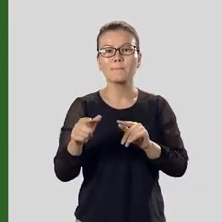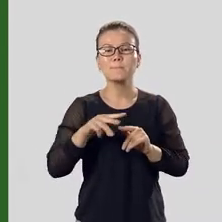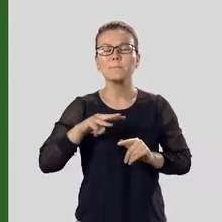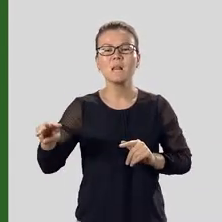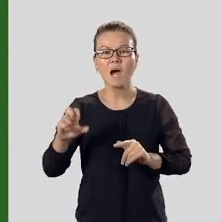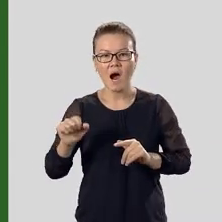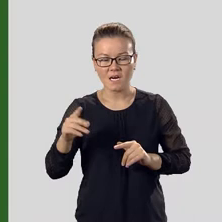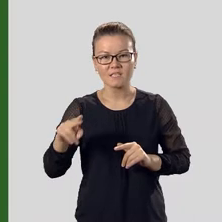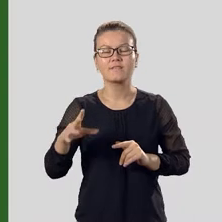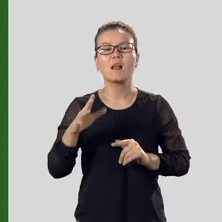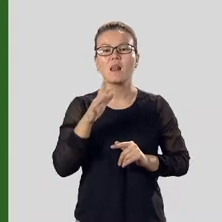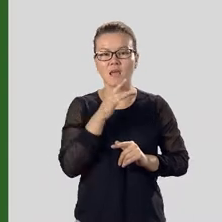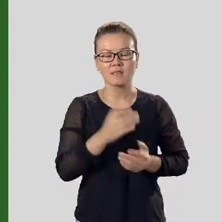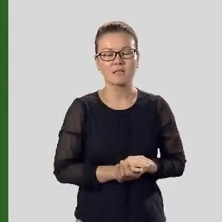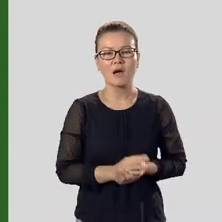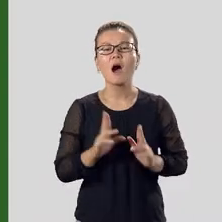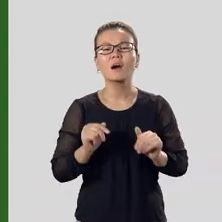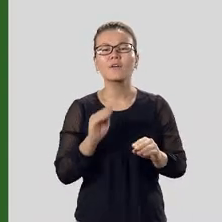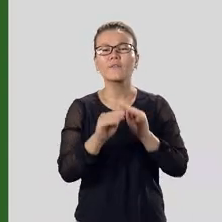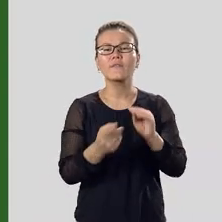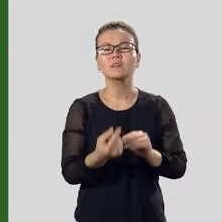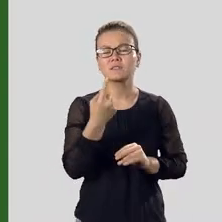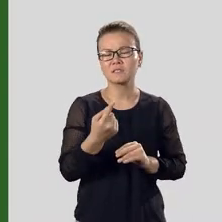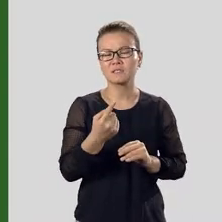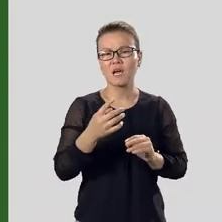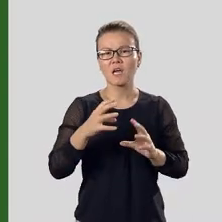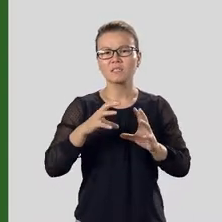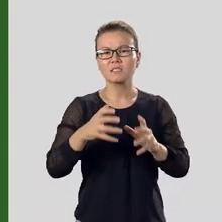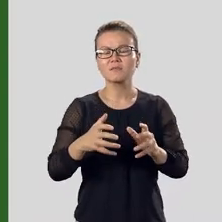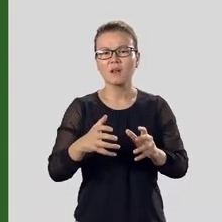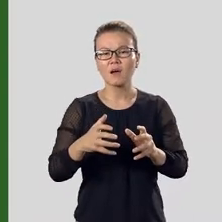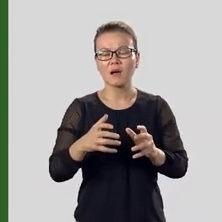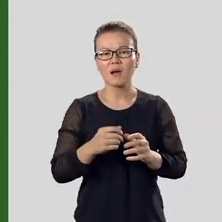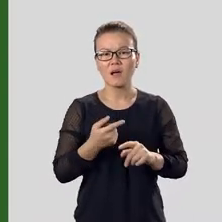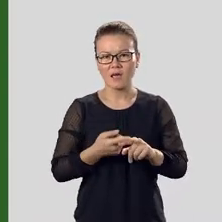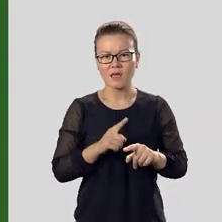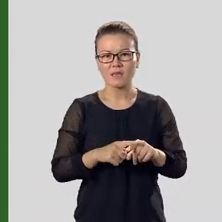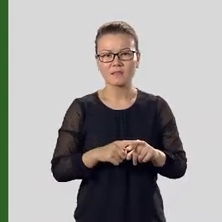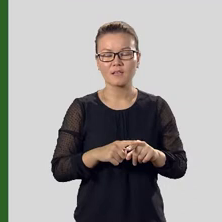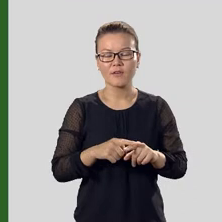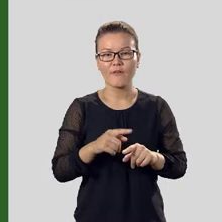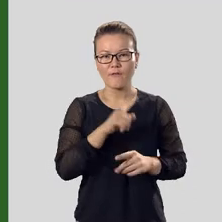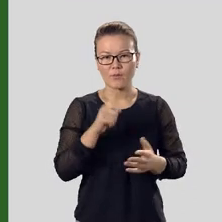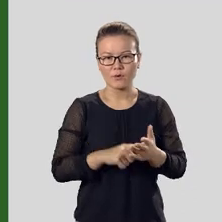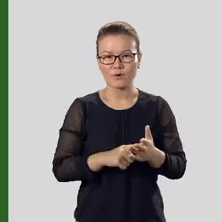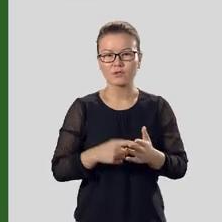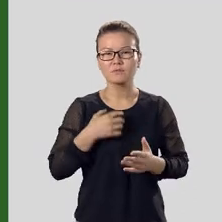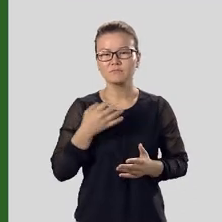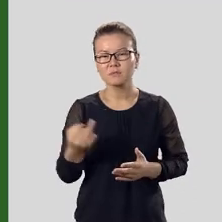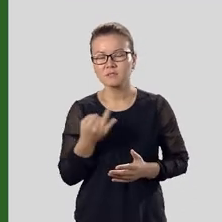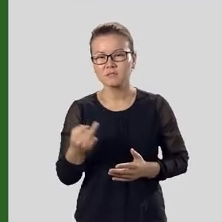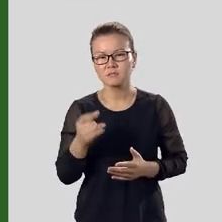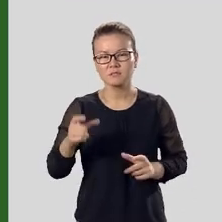лет. Как возникла Земля? Этот вопрос волновал человечество не